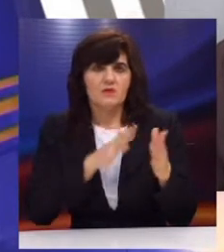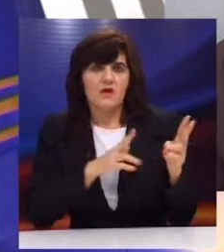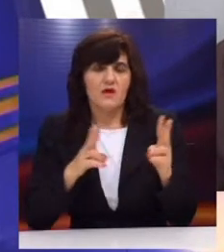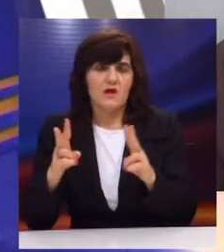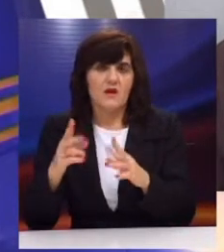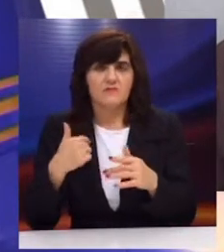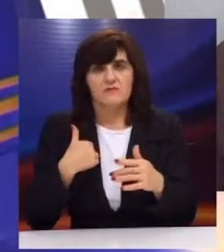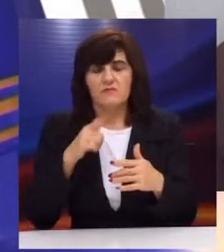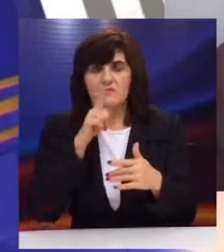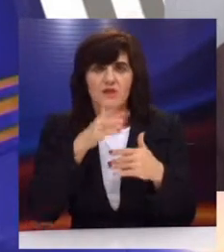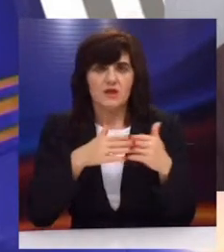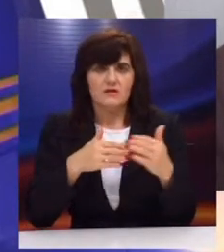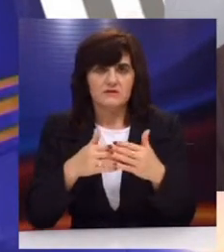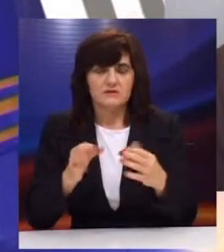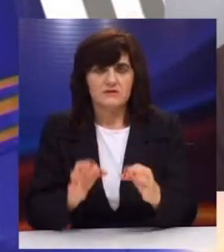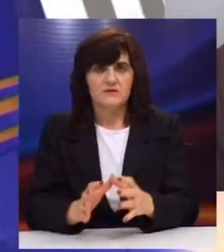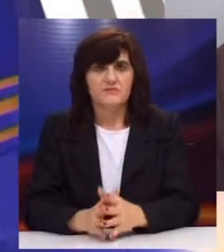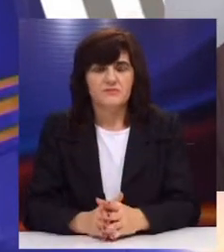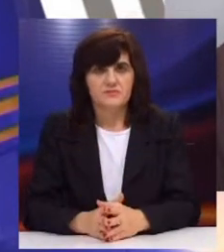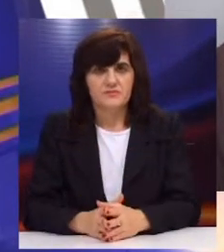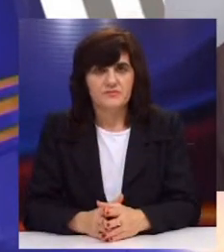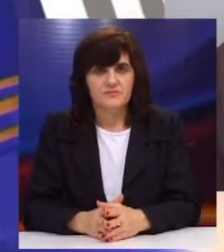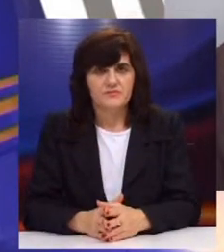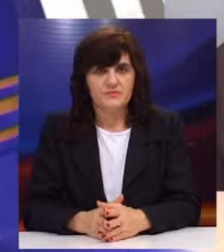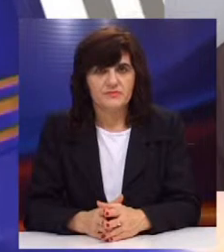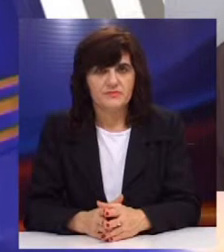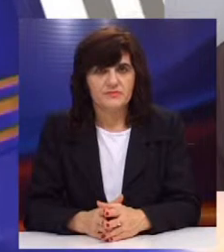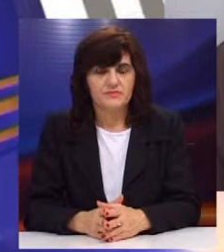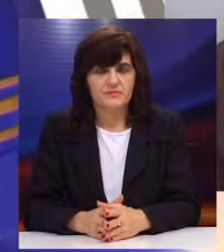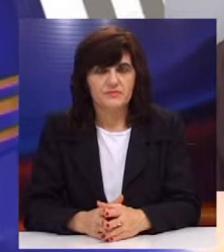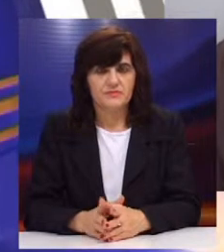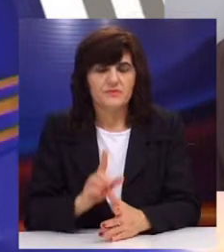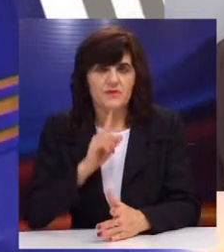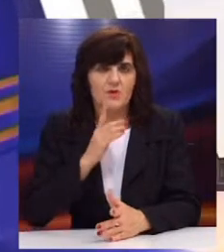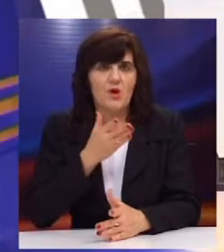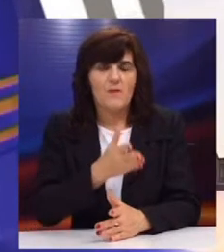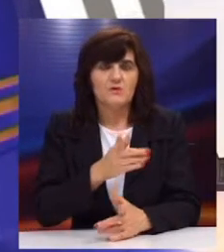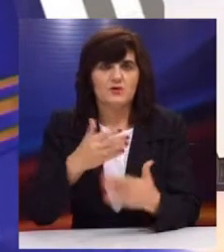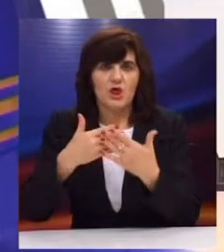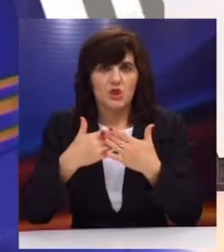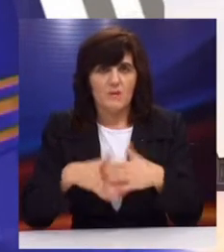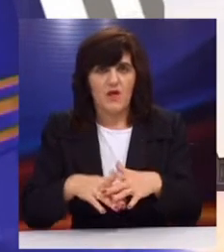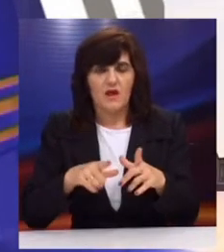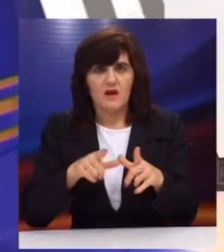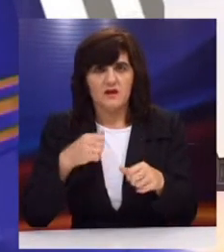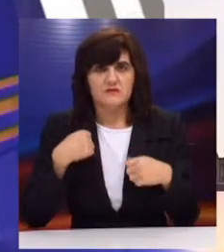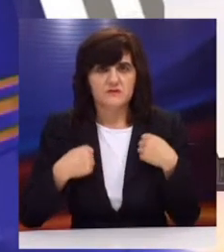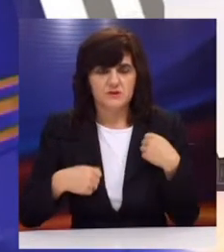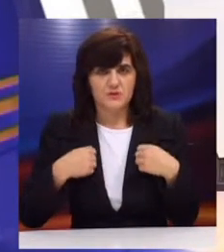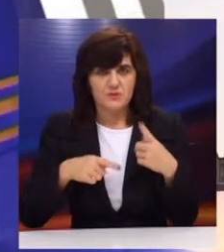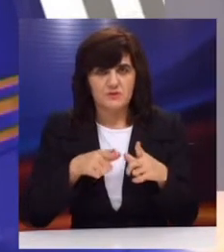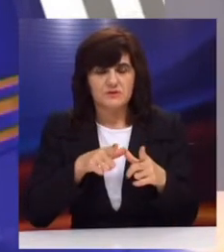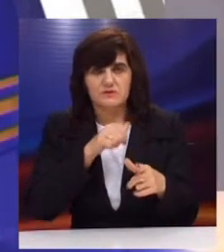redovno, detaljno i ja sam potpuno se zadovoljan sa grejanjem koji pruža toplana. Subotička toplana u